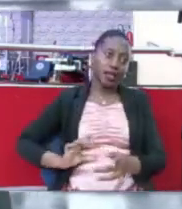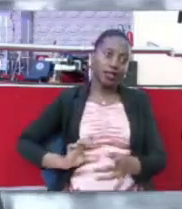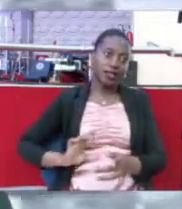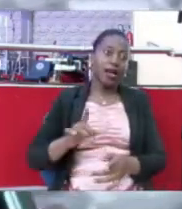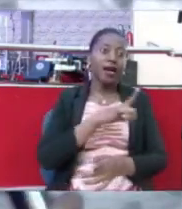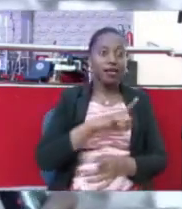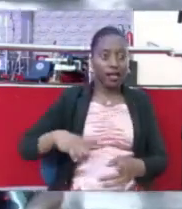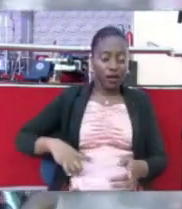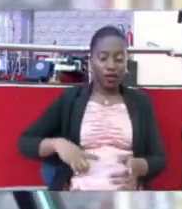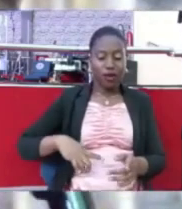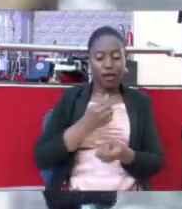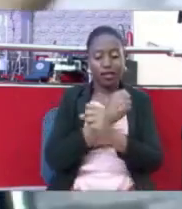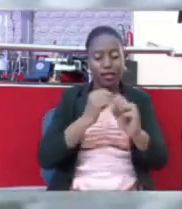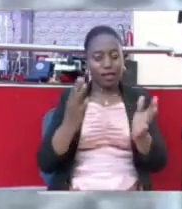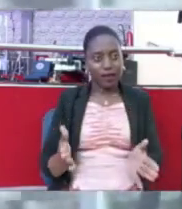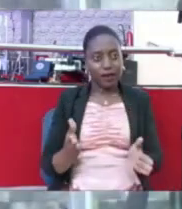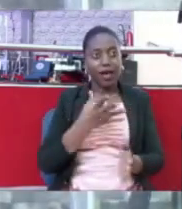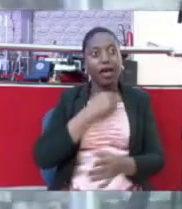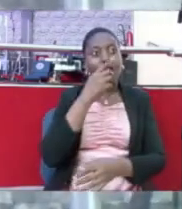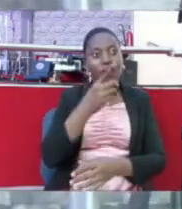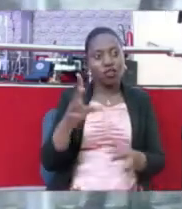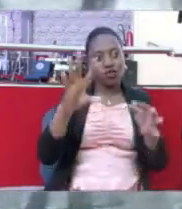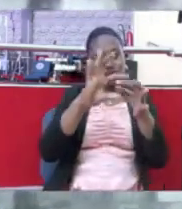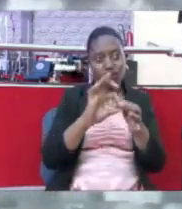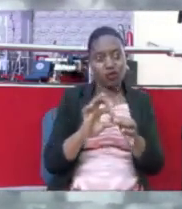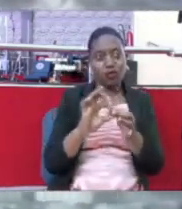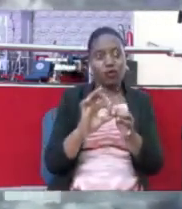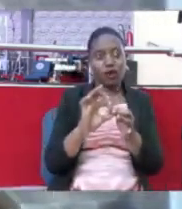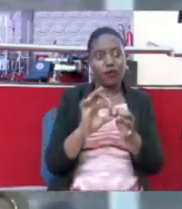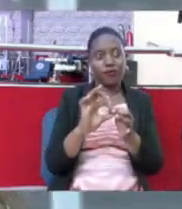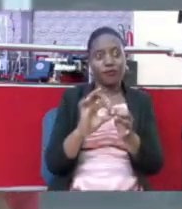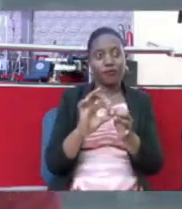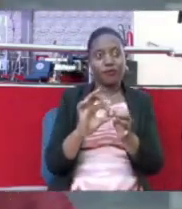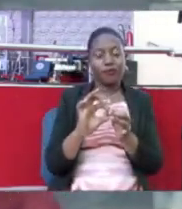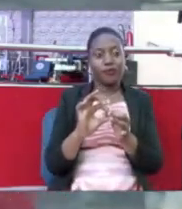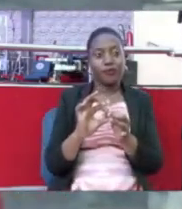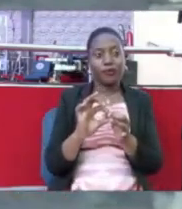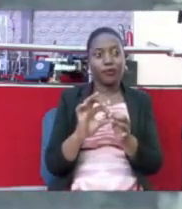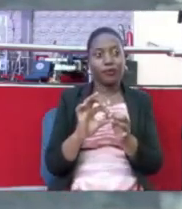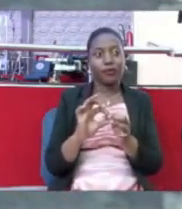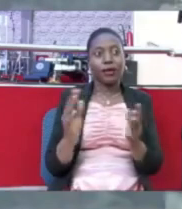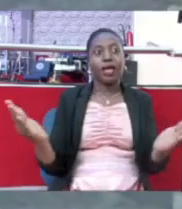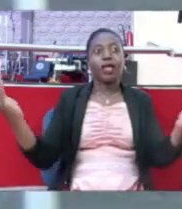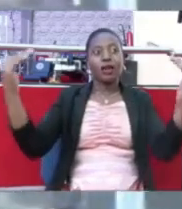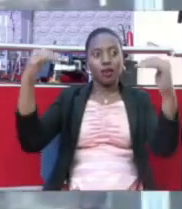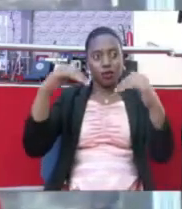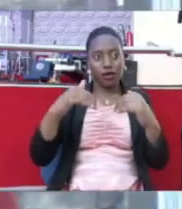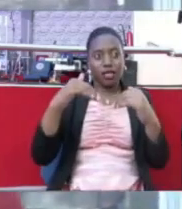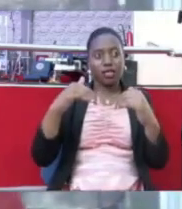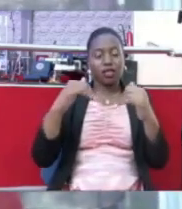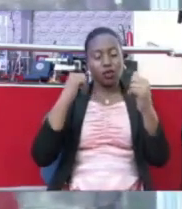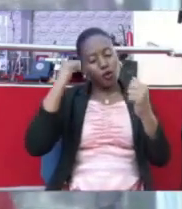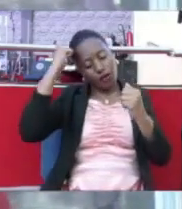Savior, kama mwokozi wa maisha yako, I want you to join. Nataka ujiunge pamoja nami. The congregation of the army of